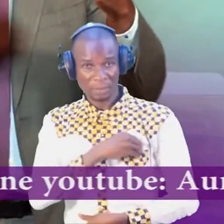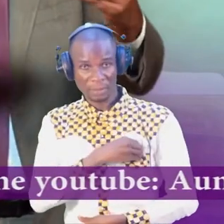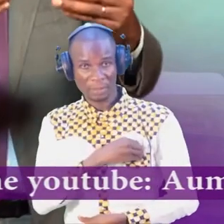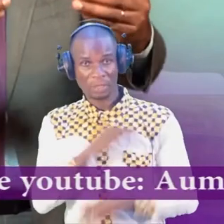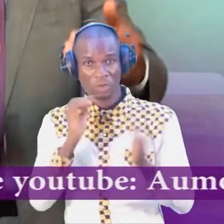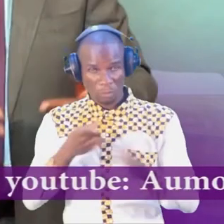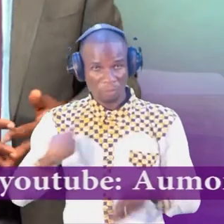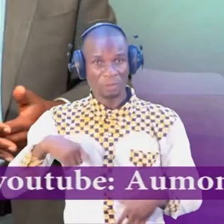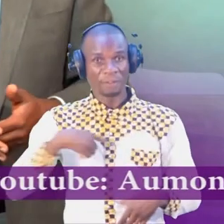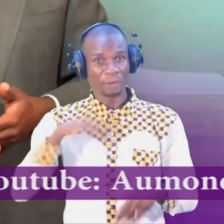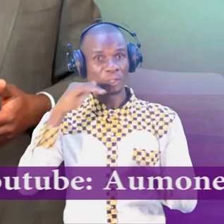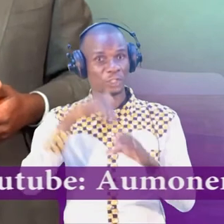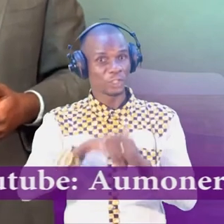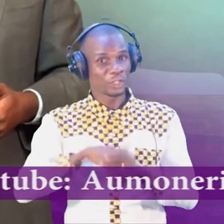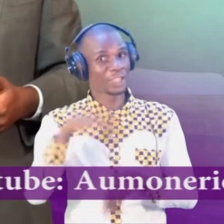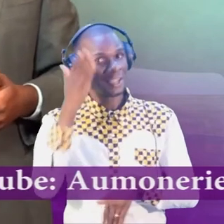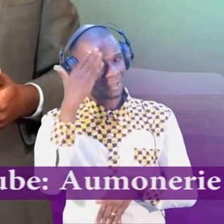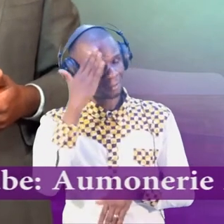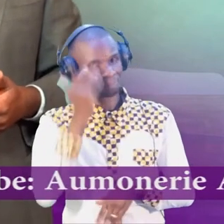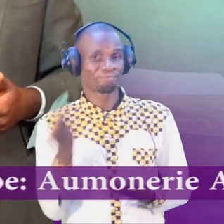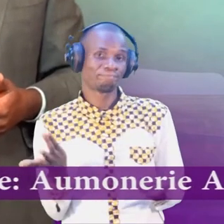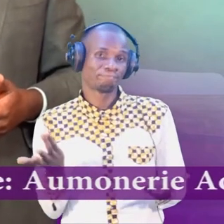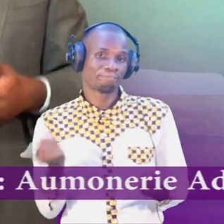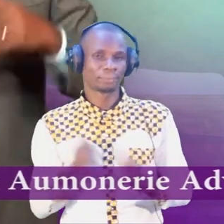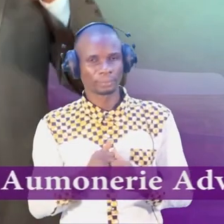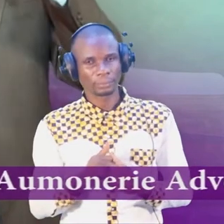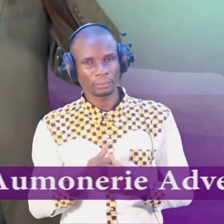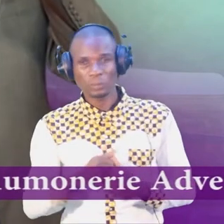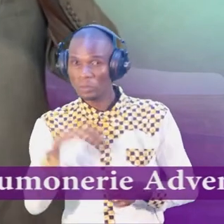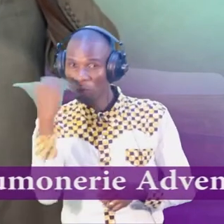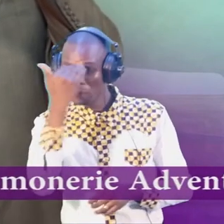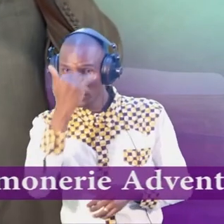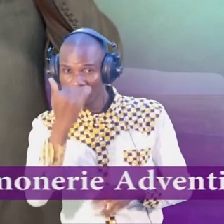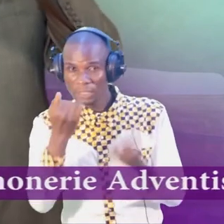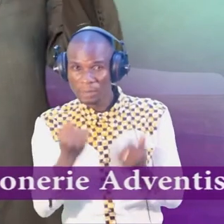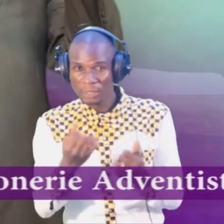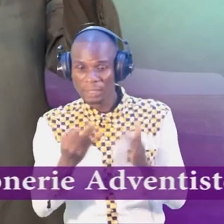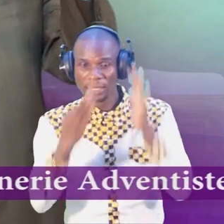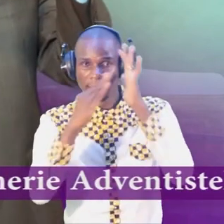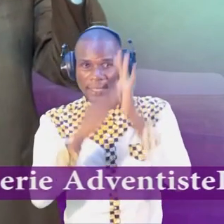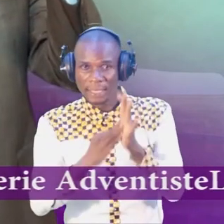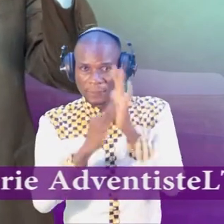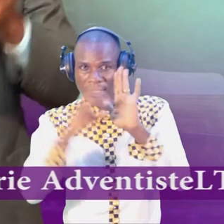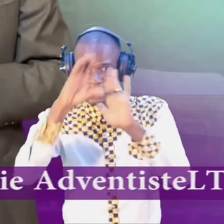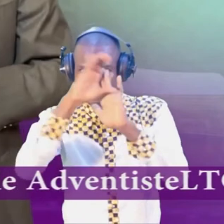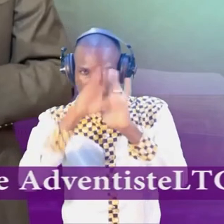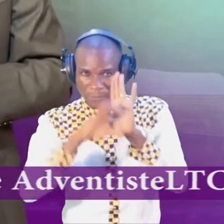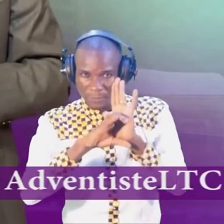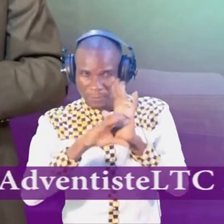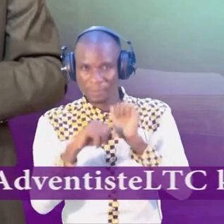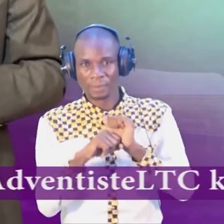sio tu kufikiria tendo la dhambi, lakini unaweza kuzini katika moyo na mawazo